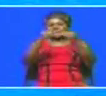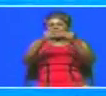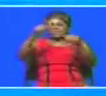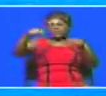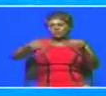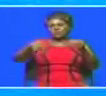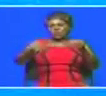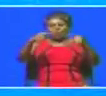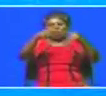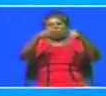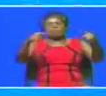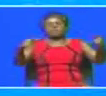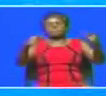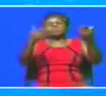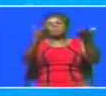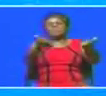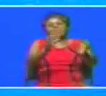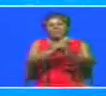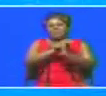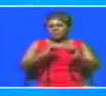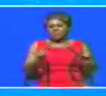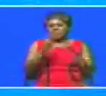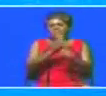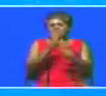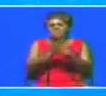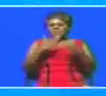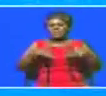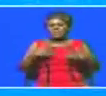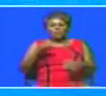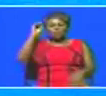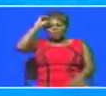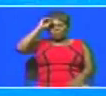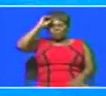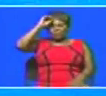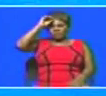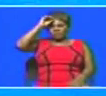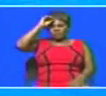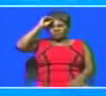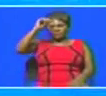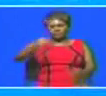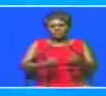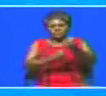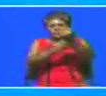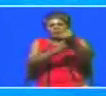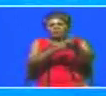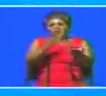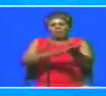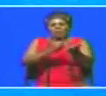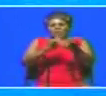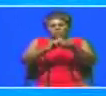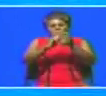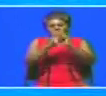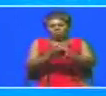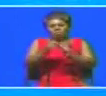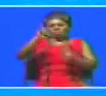licha ya wabunge wa upinzani kususia kikao hicho. Idadi kubwa ya waliowasilisha maoni hata hivyo waliunga mkono mapendekezo ya mabadiliko. Jeff